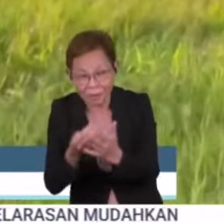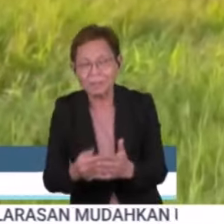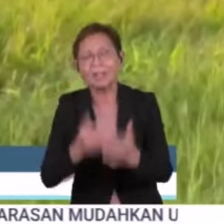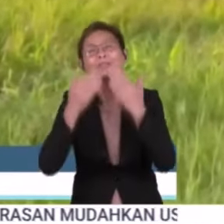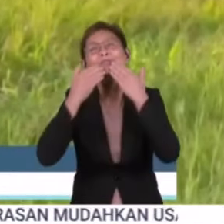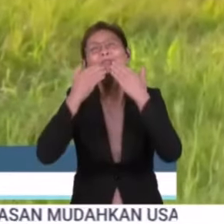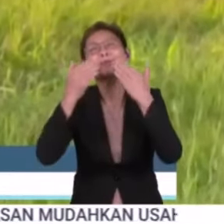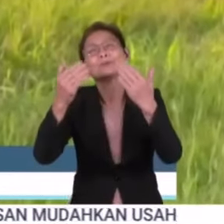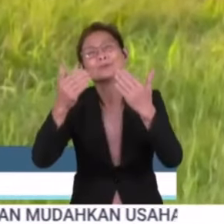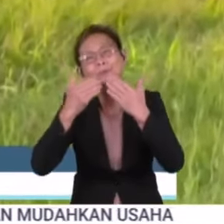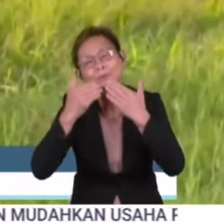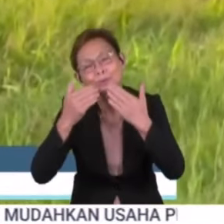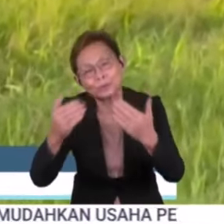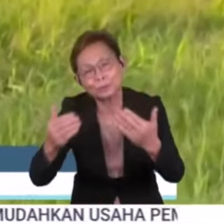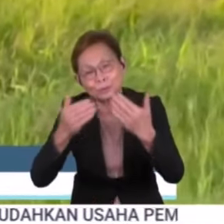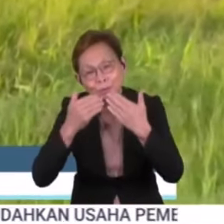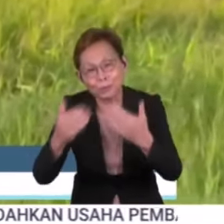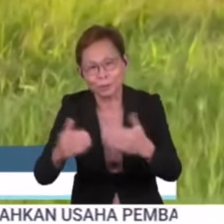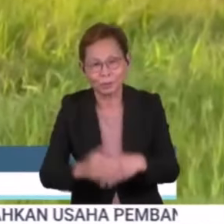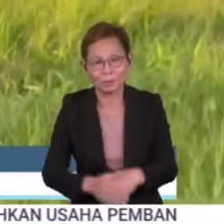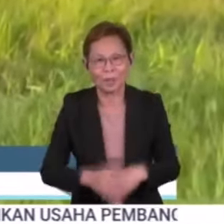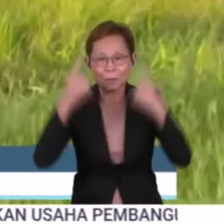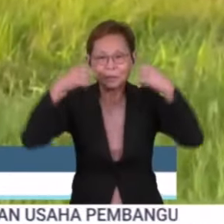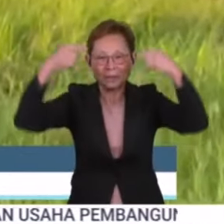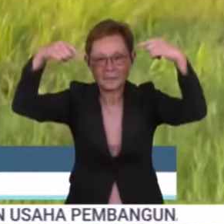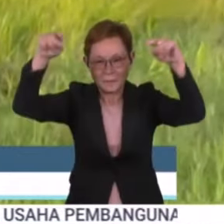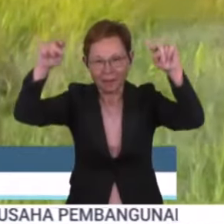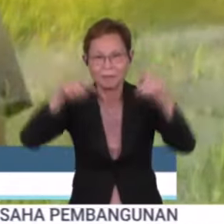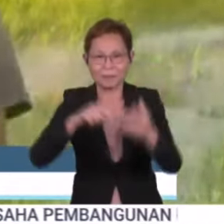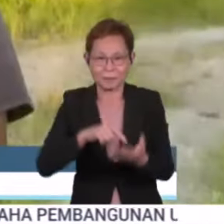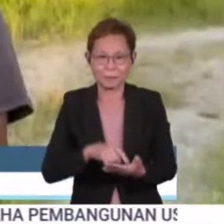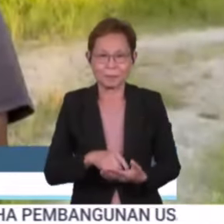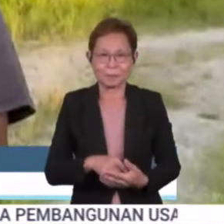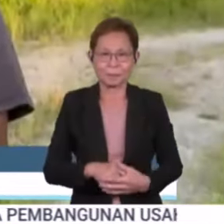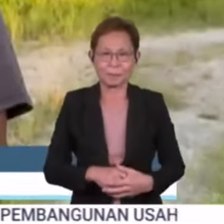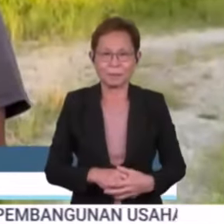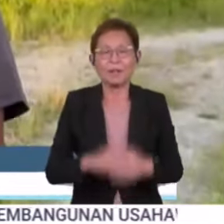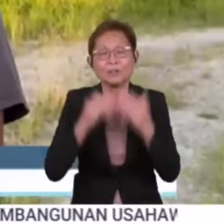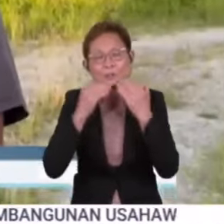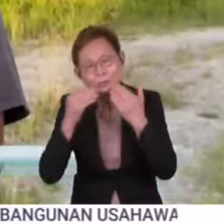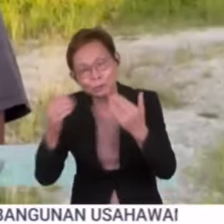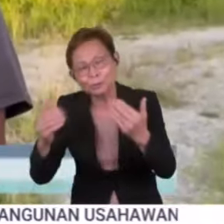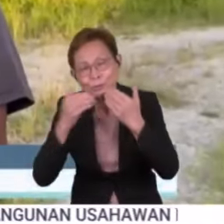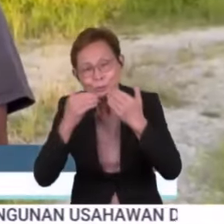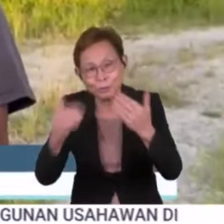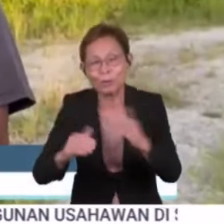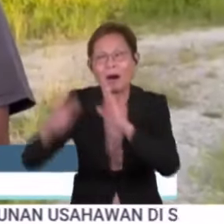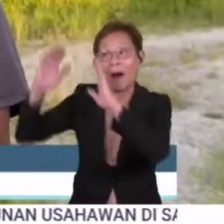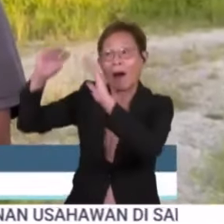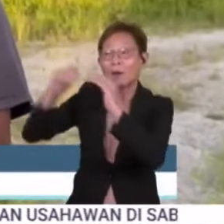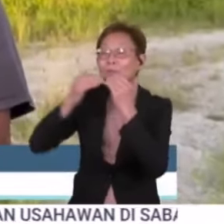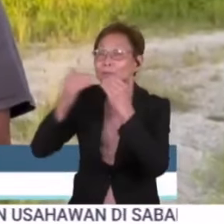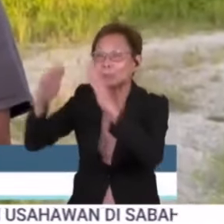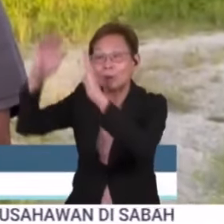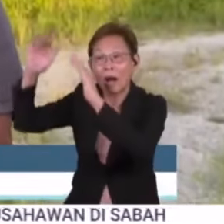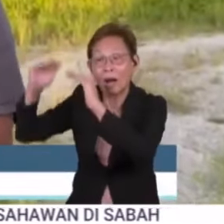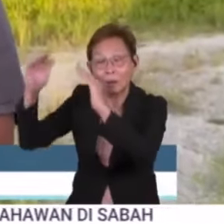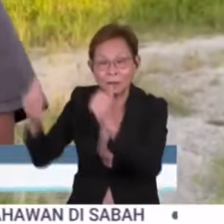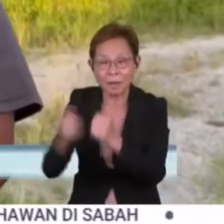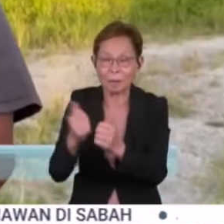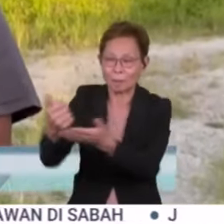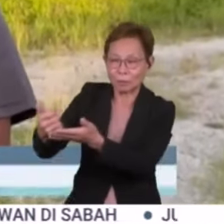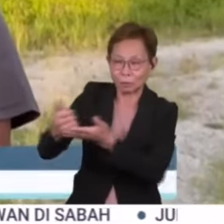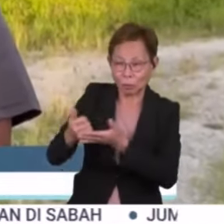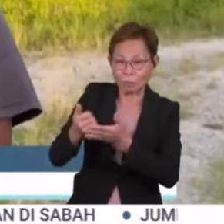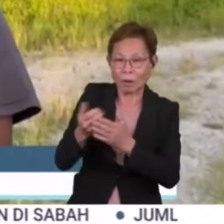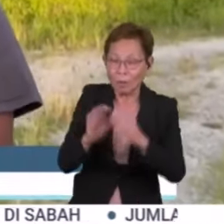Tuhan panjangkan umur beliau sehingga dapat menjayakan lagi petani-petani. Saya bersyukurlah. Diharap dengan